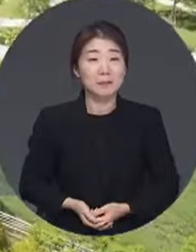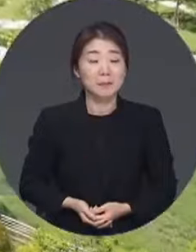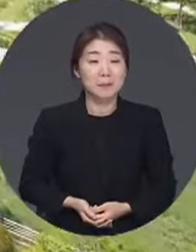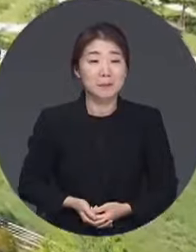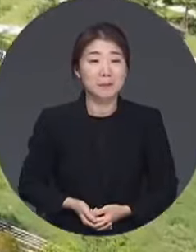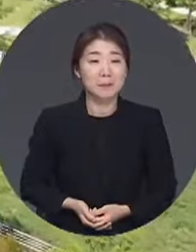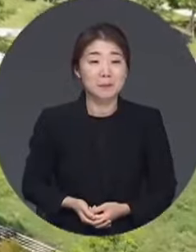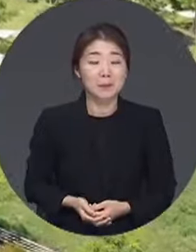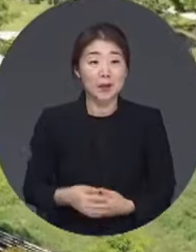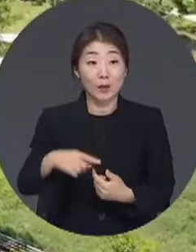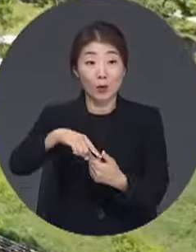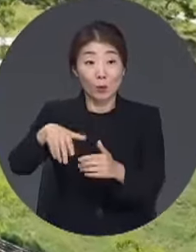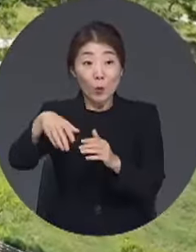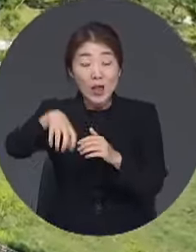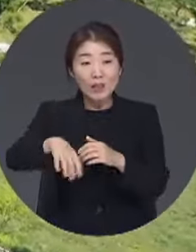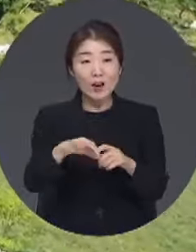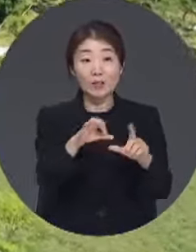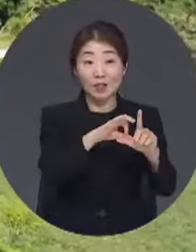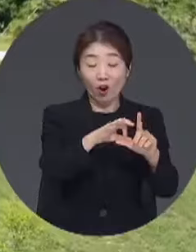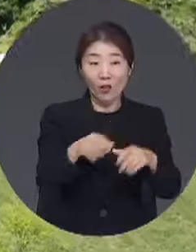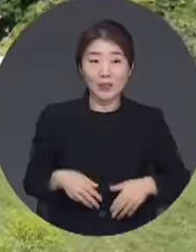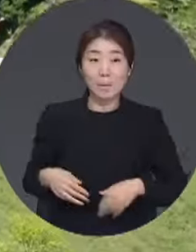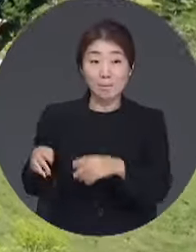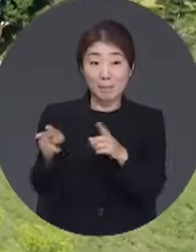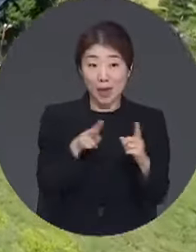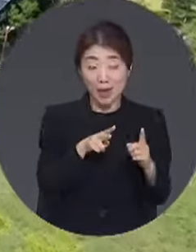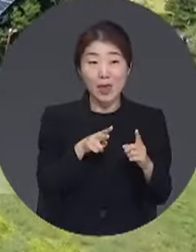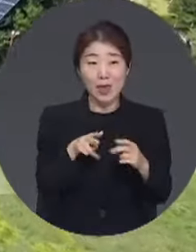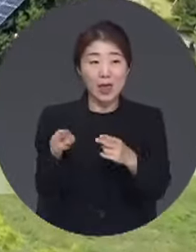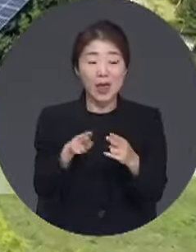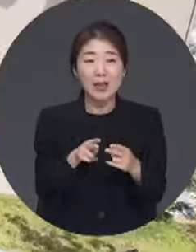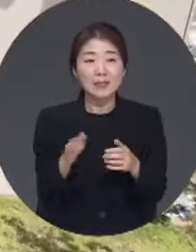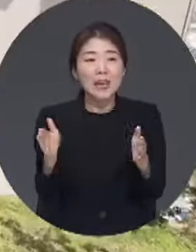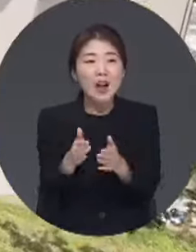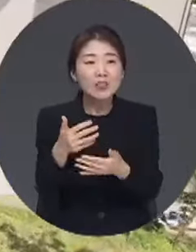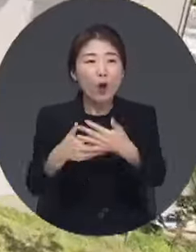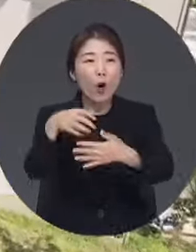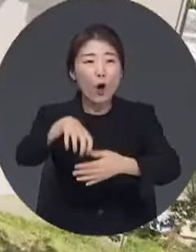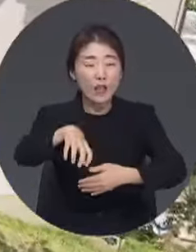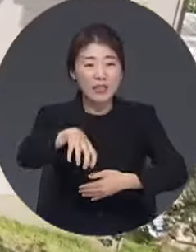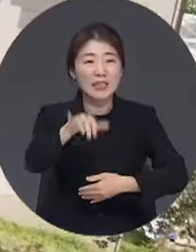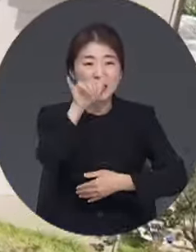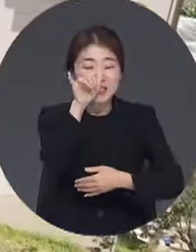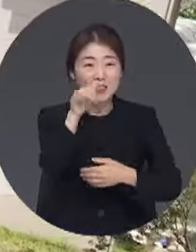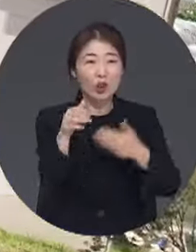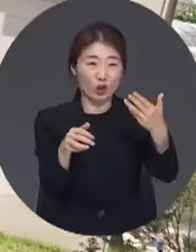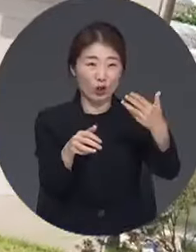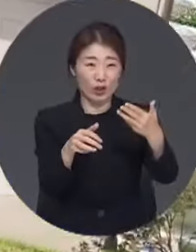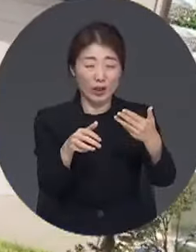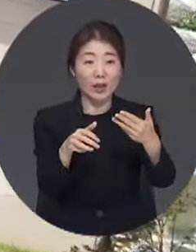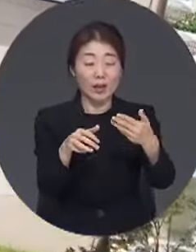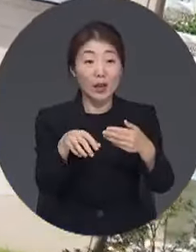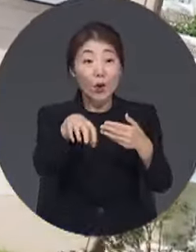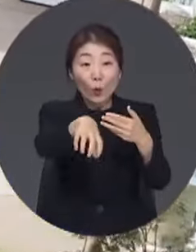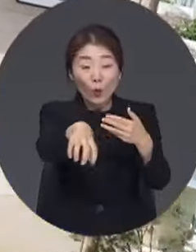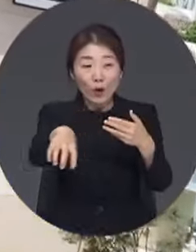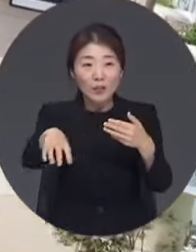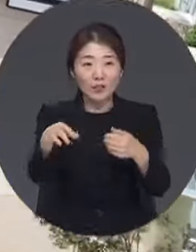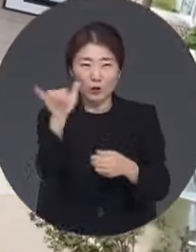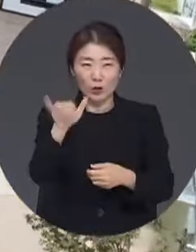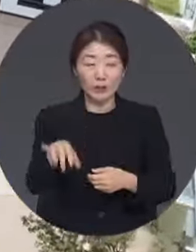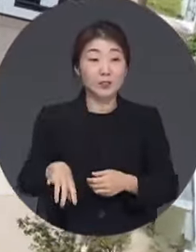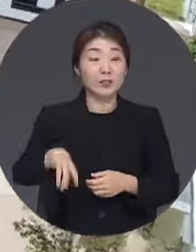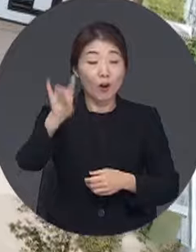있고 경남은 군과 남해군 등 작은 영화관이 있는 여덟개 농촌 자치단체에서 전국